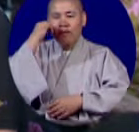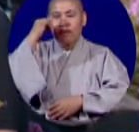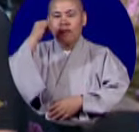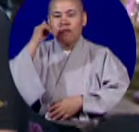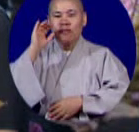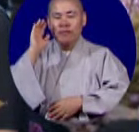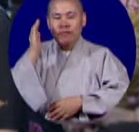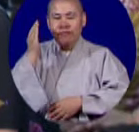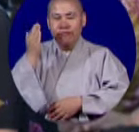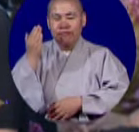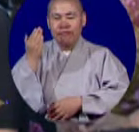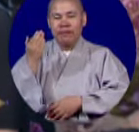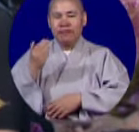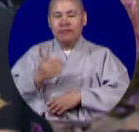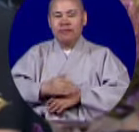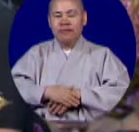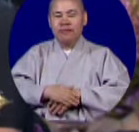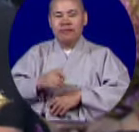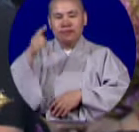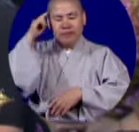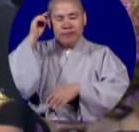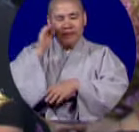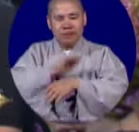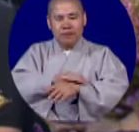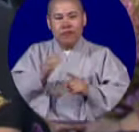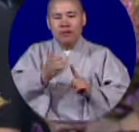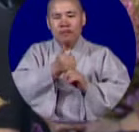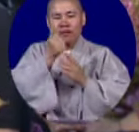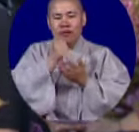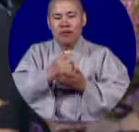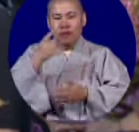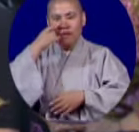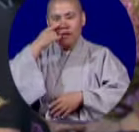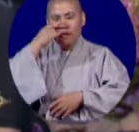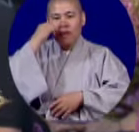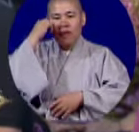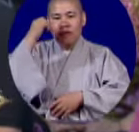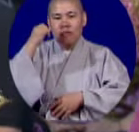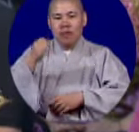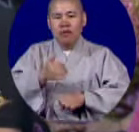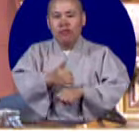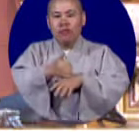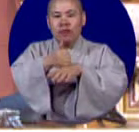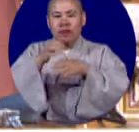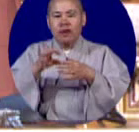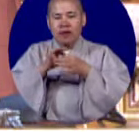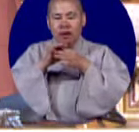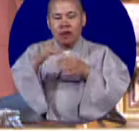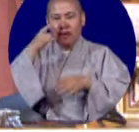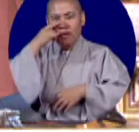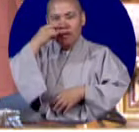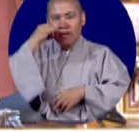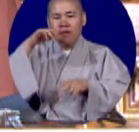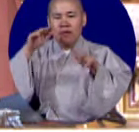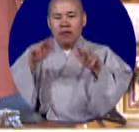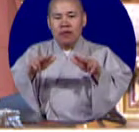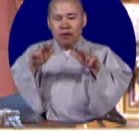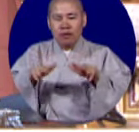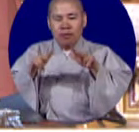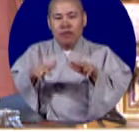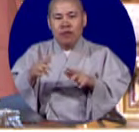된다. 그러니까 반야는 제불의 어머니요, 제불모요, 보살모입니다. 현재는 보살의